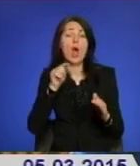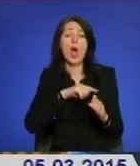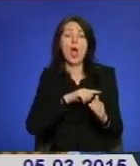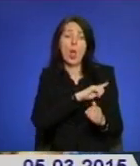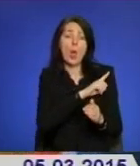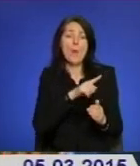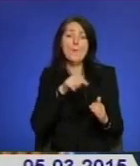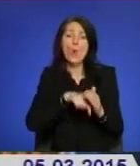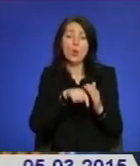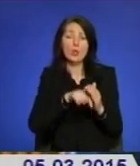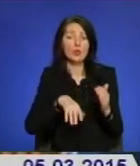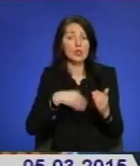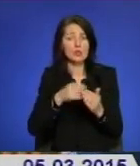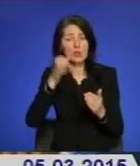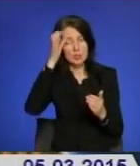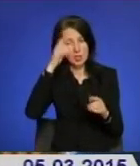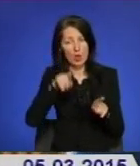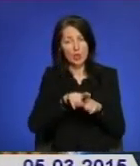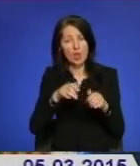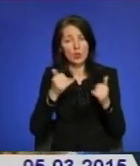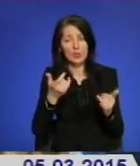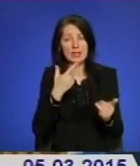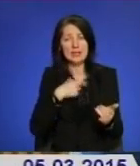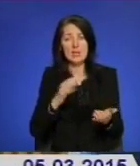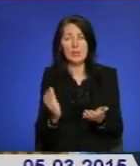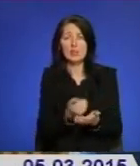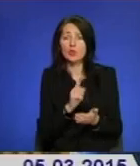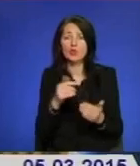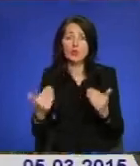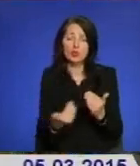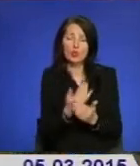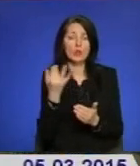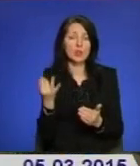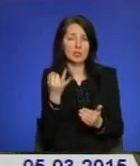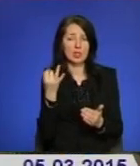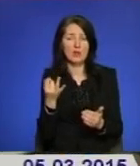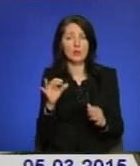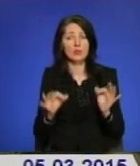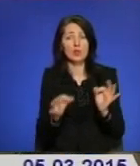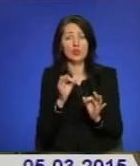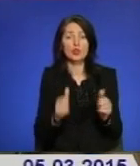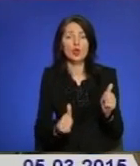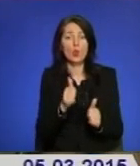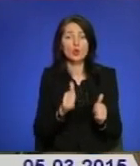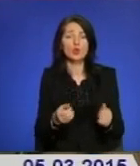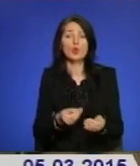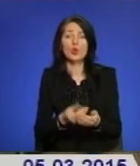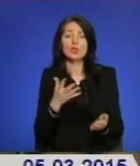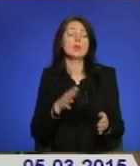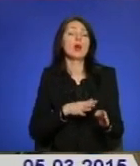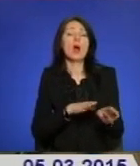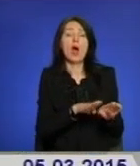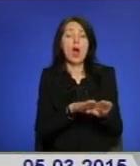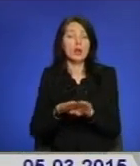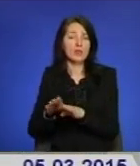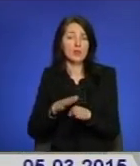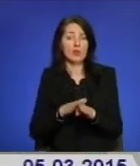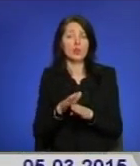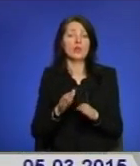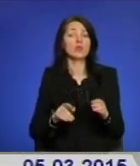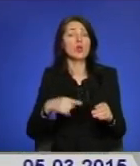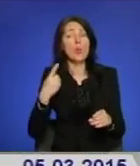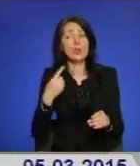також, напевно, що для себе знаходять щось нове, щось цікаве. Журі конкурсу оцінювали рівень виконавської майстерності